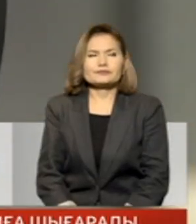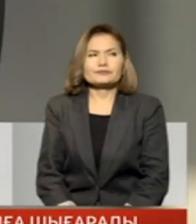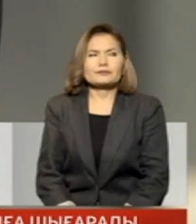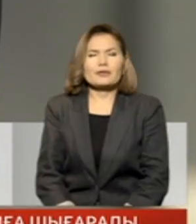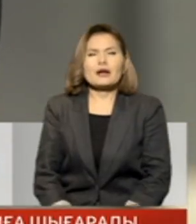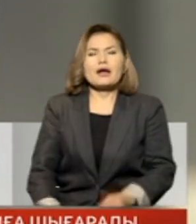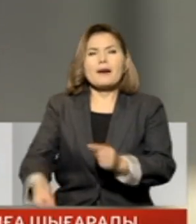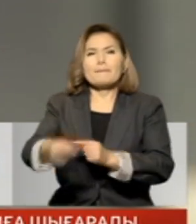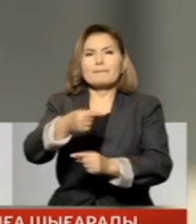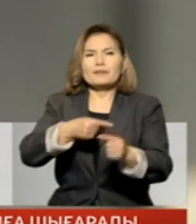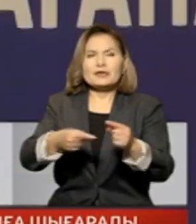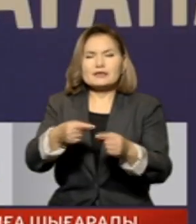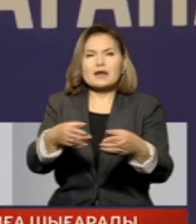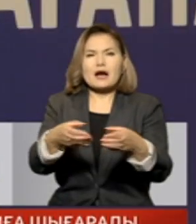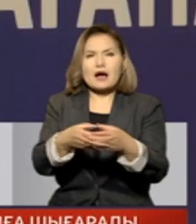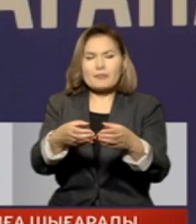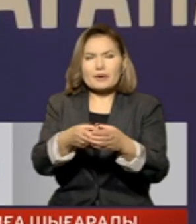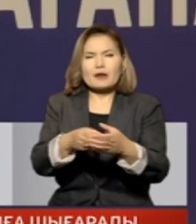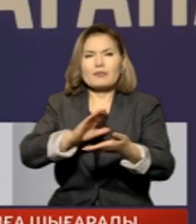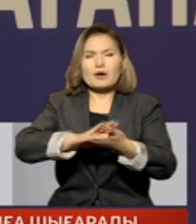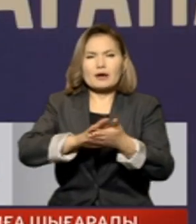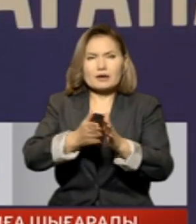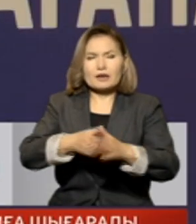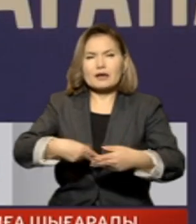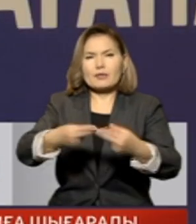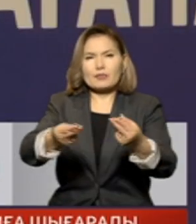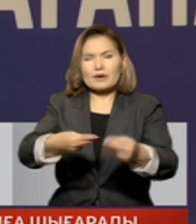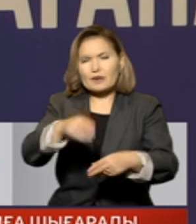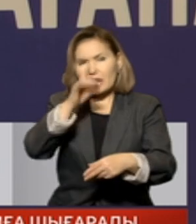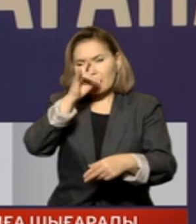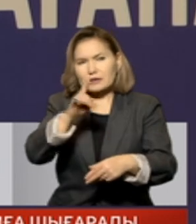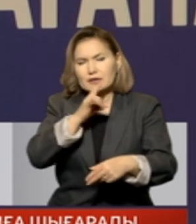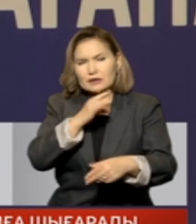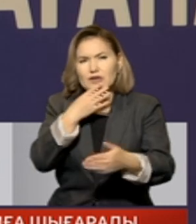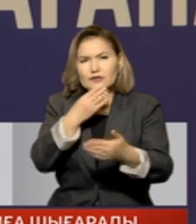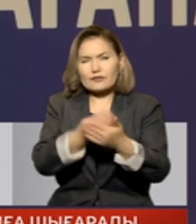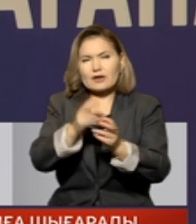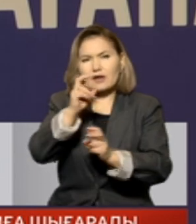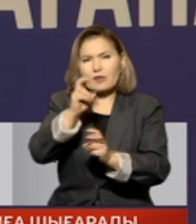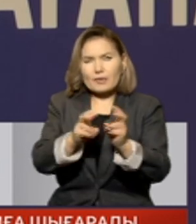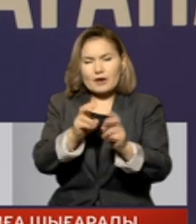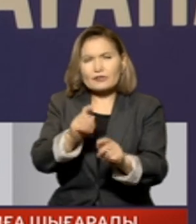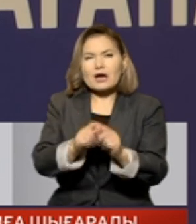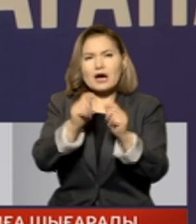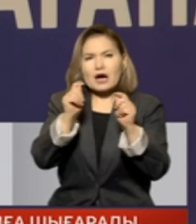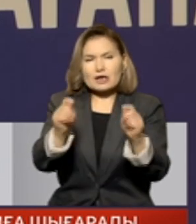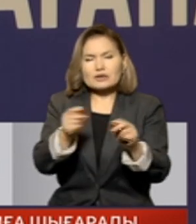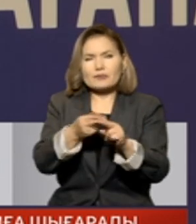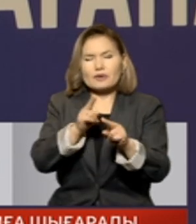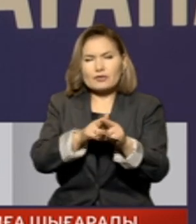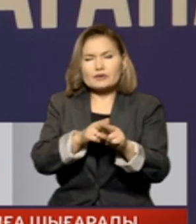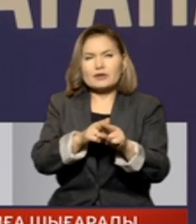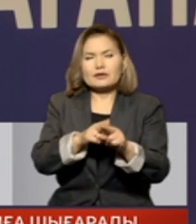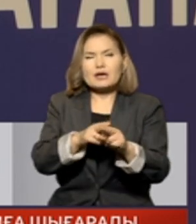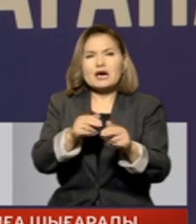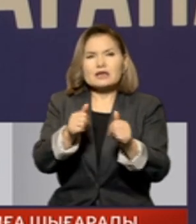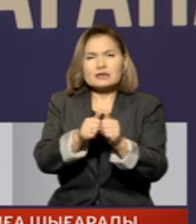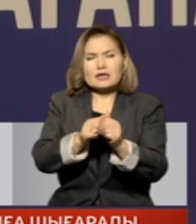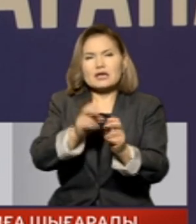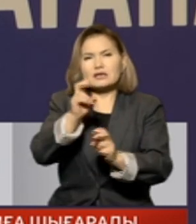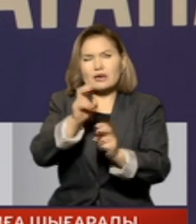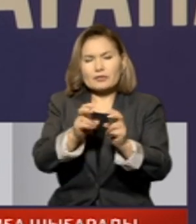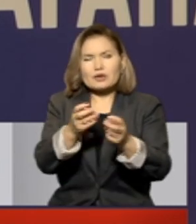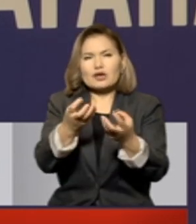Бизнес пен операторлармен осында бір келісімге келдік. Қазақстанда осы кен орындарының қасында зауыттардың барлығы соғылу